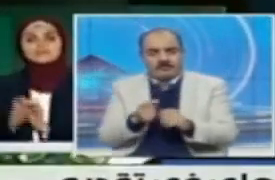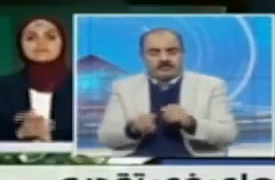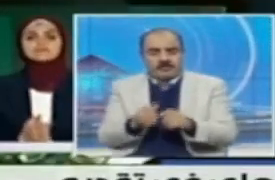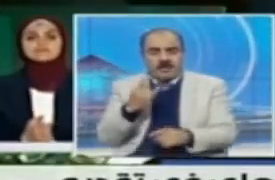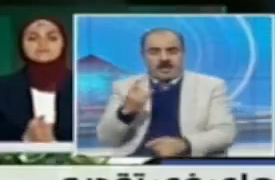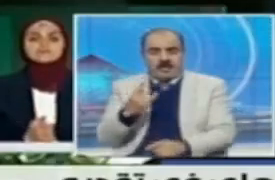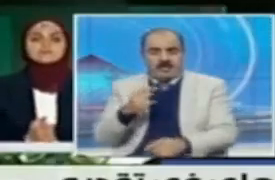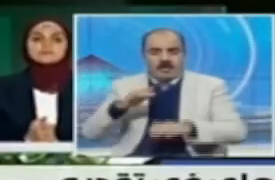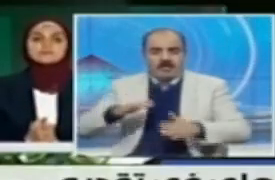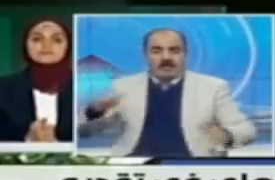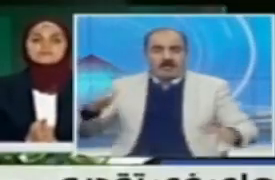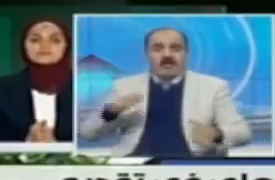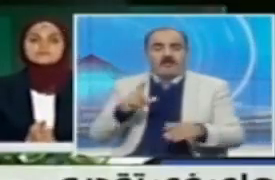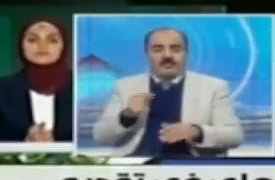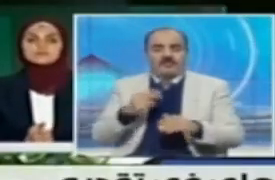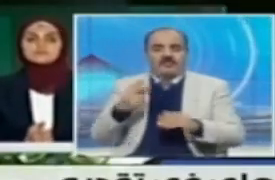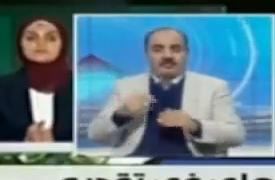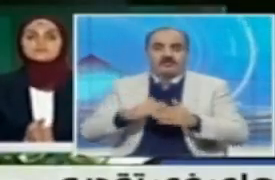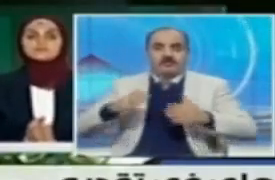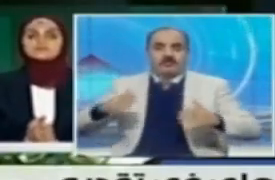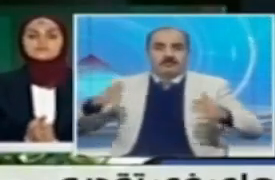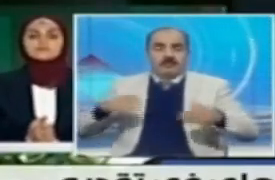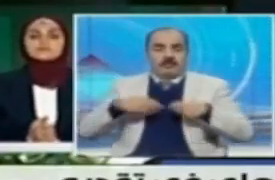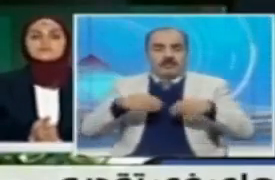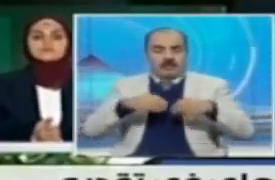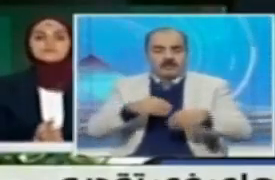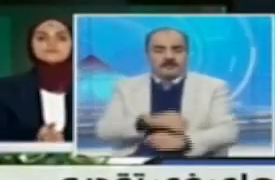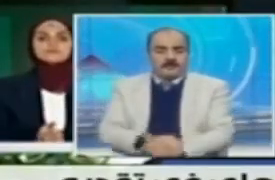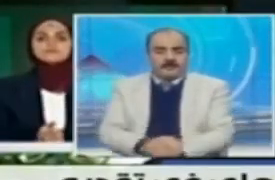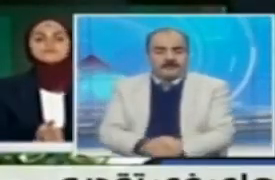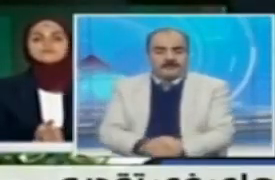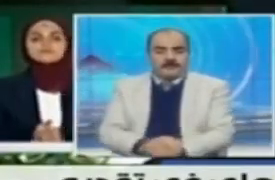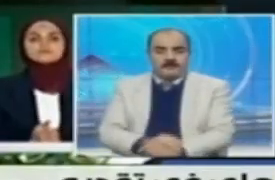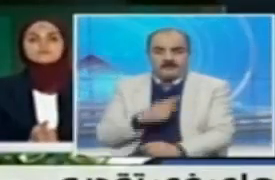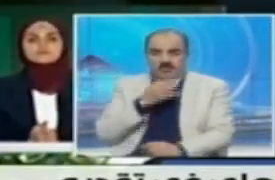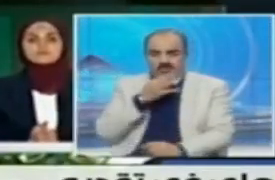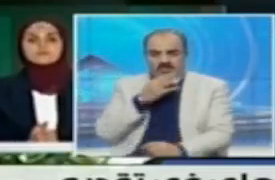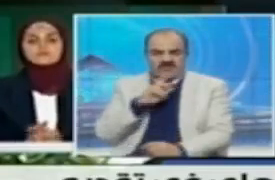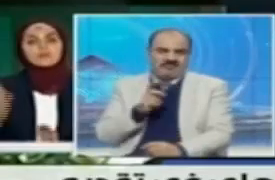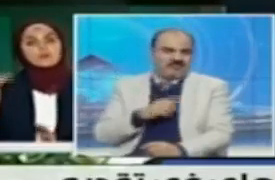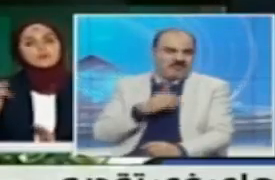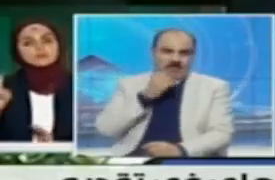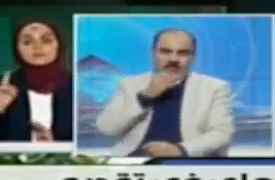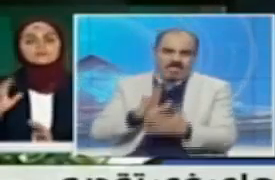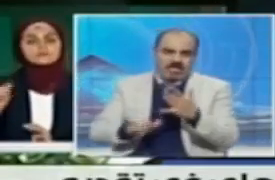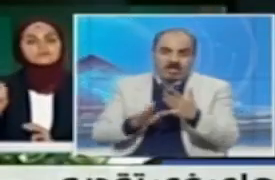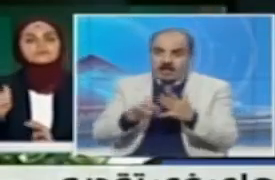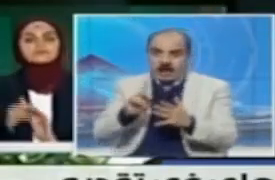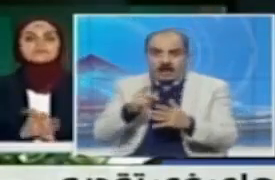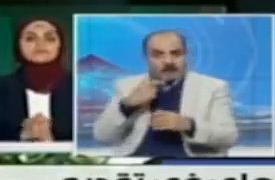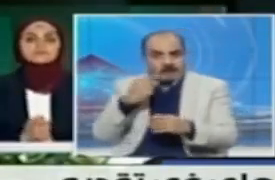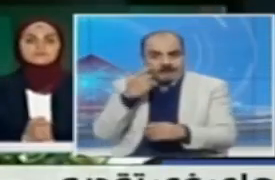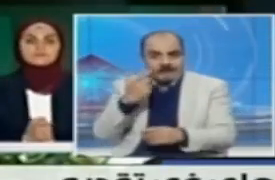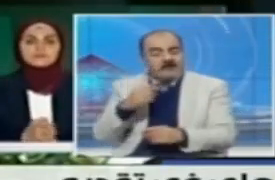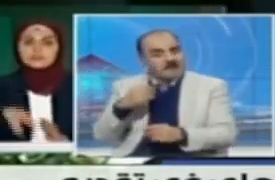10 أدب إلى 15 و20 ويمكن 22. ما تستقلش بده، وخاصة أنه كان الكلام هيتعمل